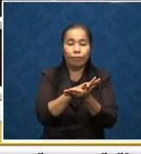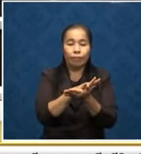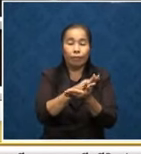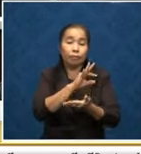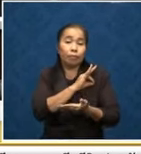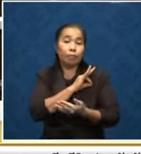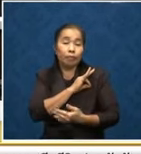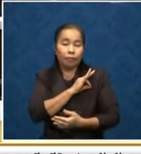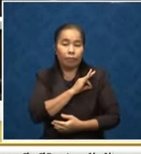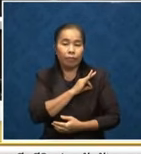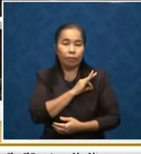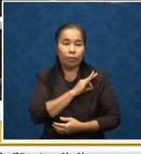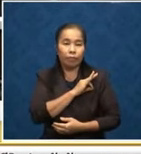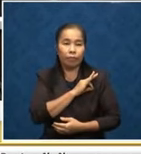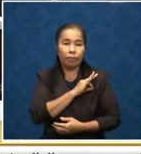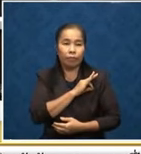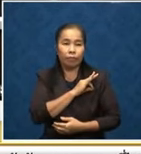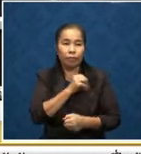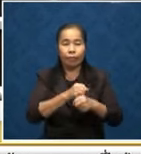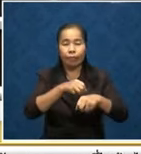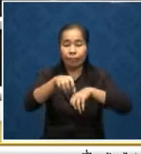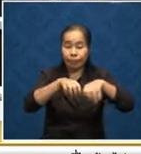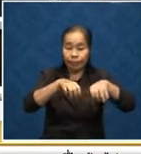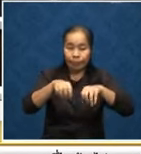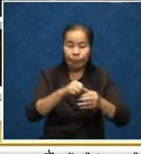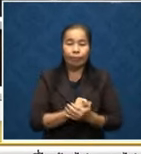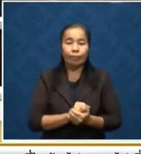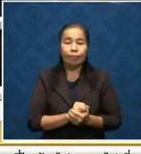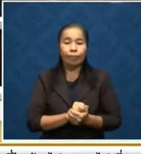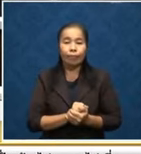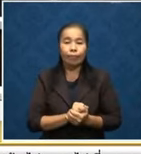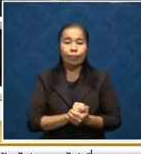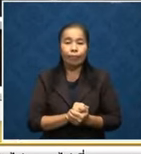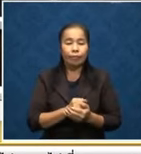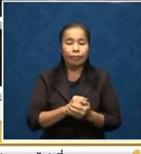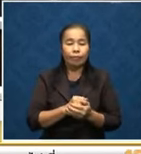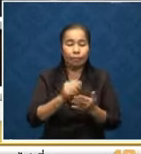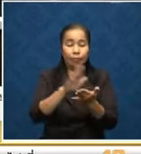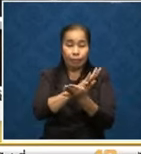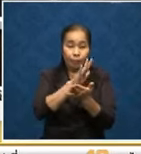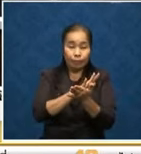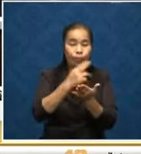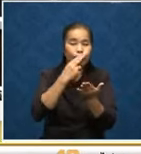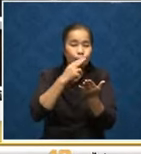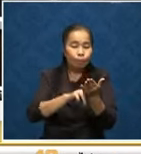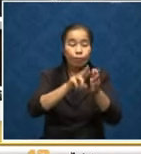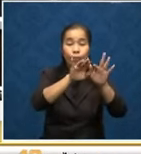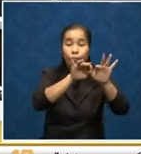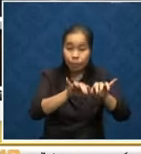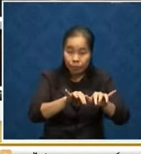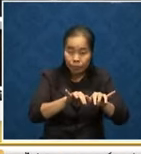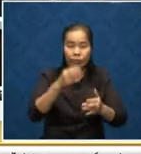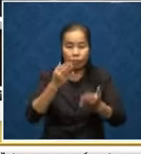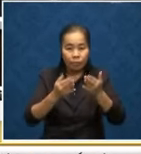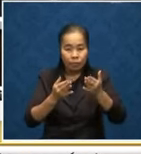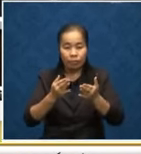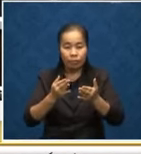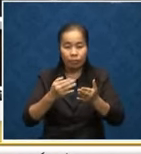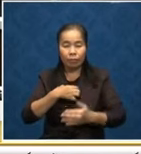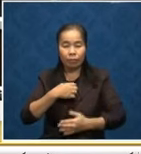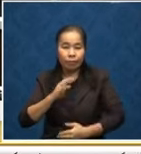าชิกได้ดำเนินการไม่ว่าจะเป็นด้วยลายลักษณ์อักษรหรือว่าการที่จะลุกขึ้นเพื่อห